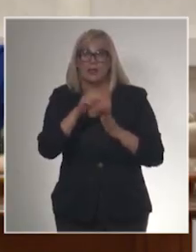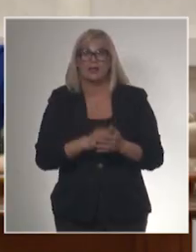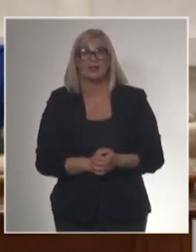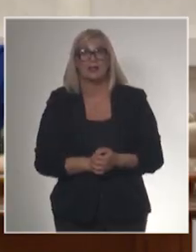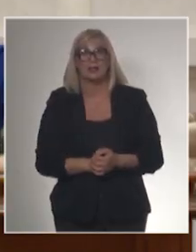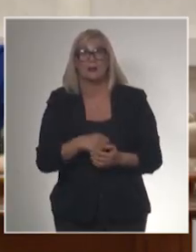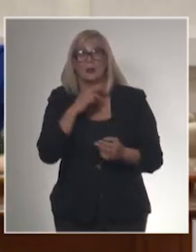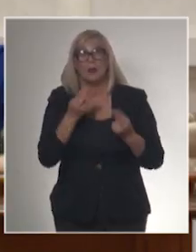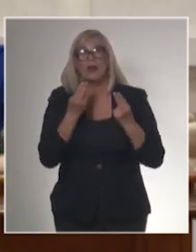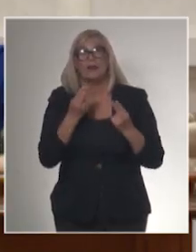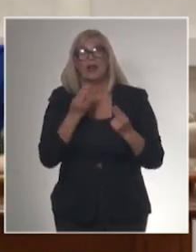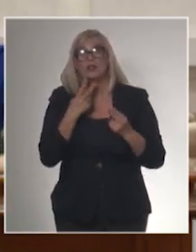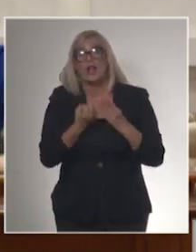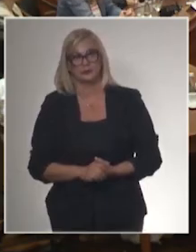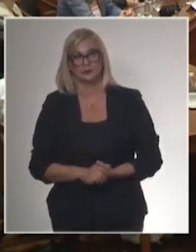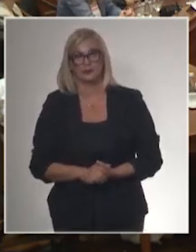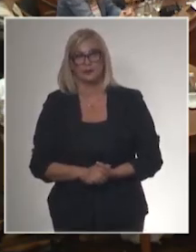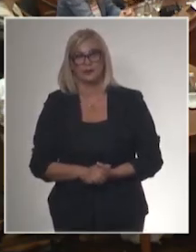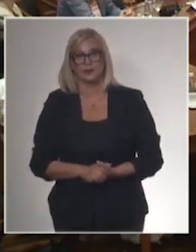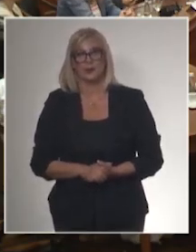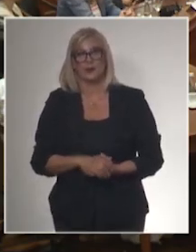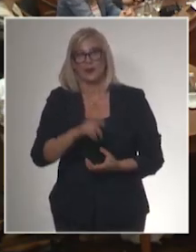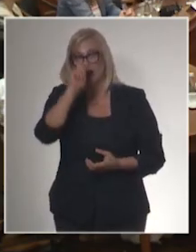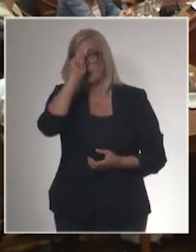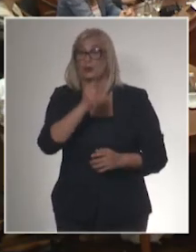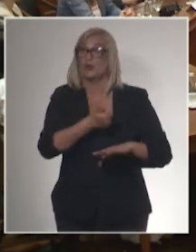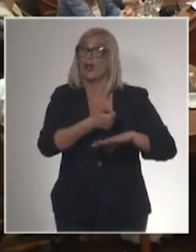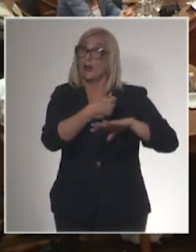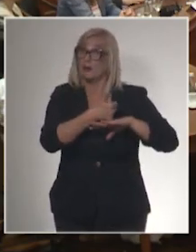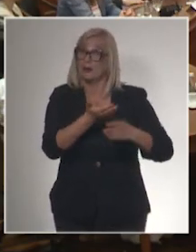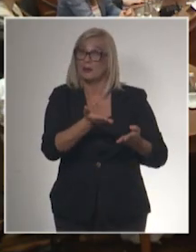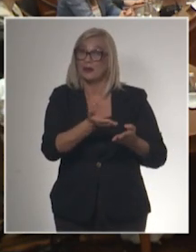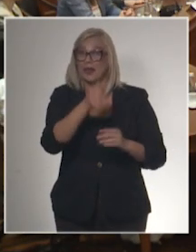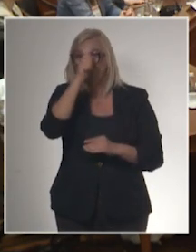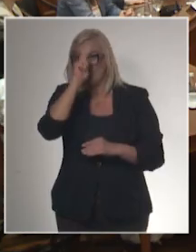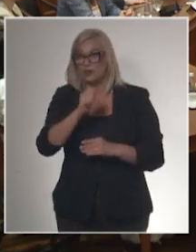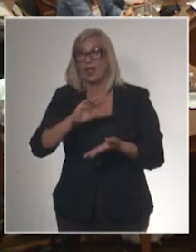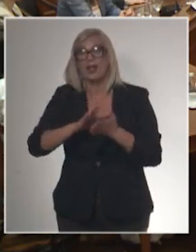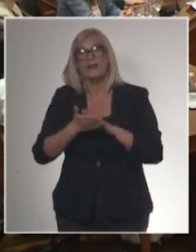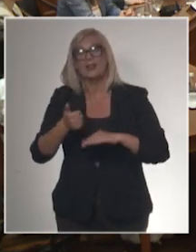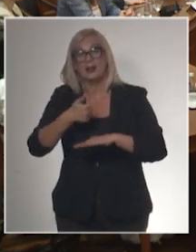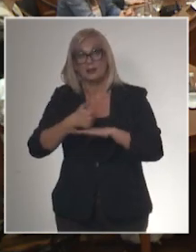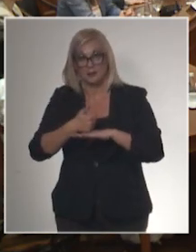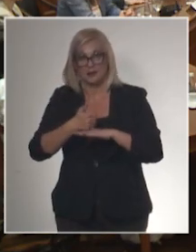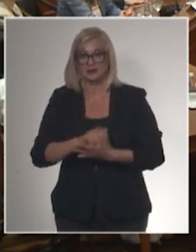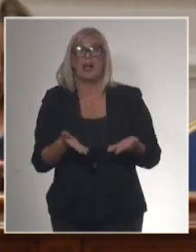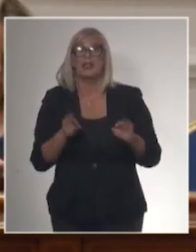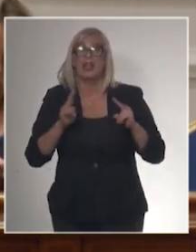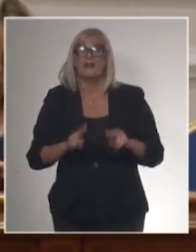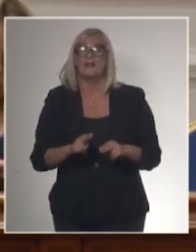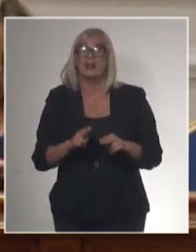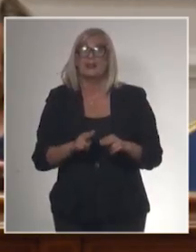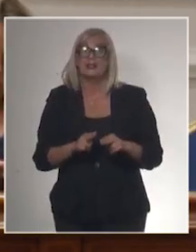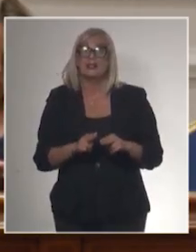важно, особено за создавањето работни места. Евроамбасадорот Михалис Рокас кажа дека ова е долгорочна инвестиција, а проектот